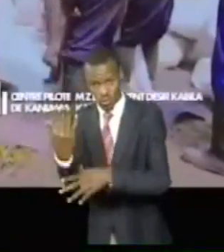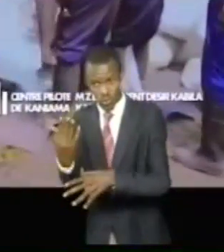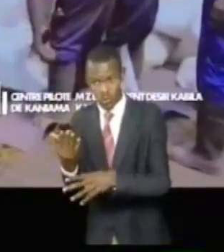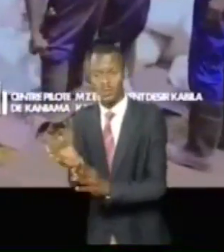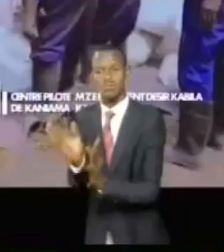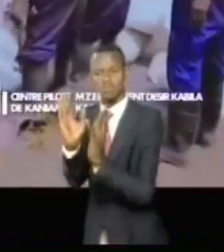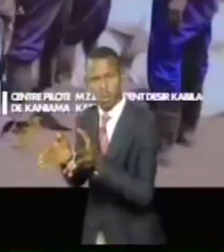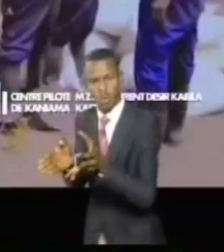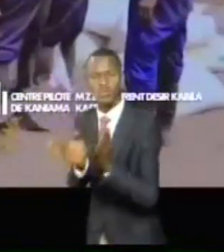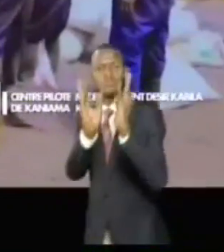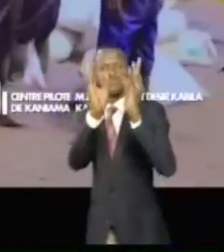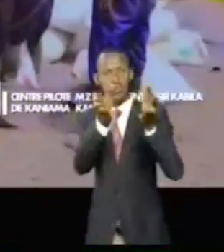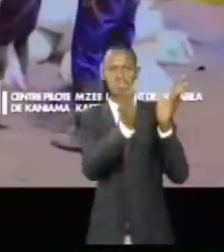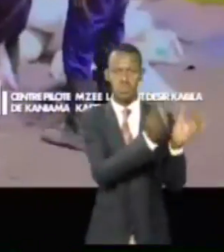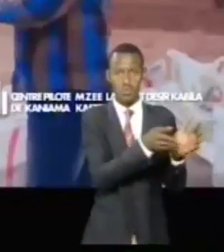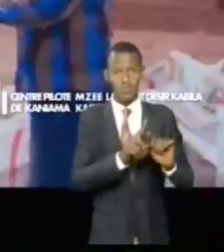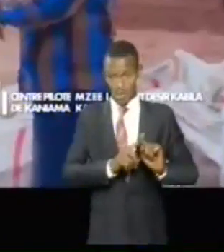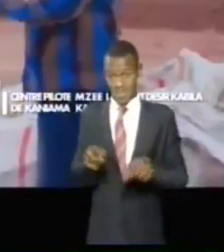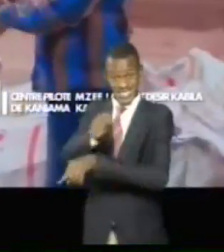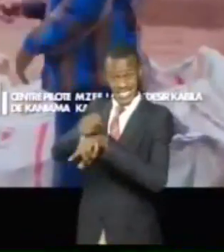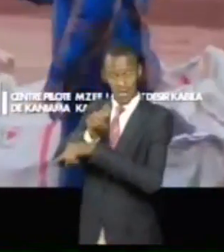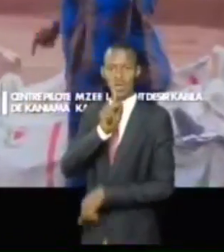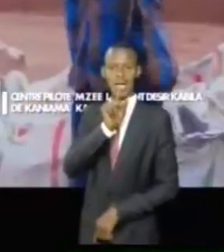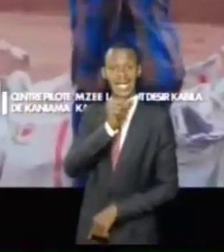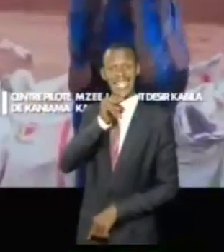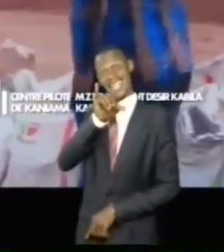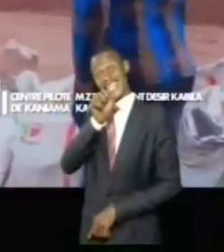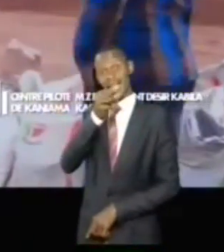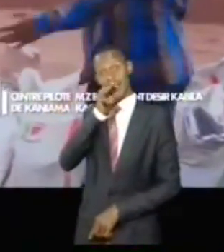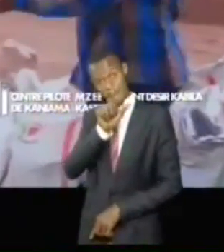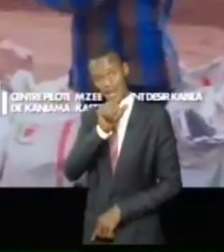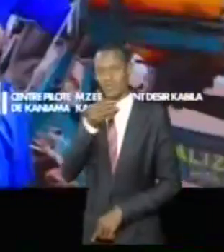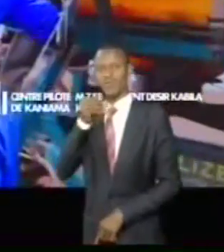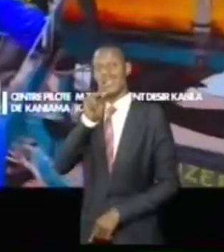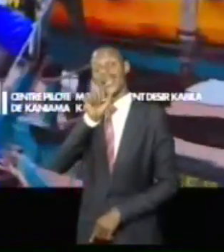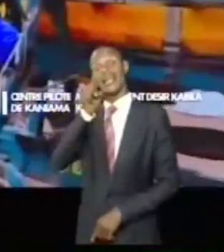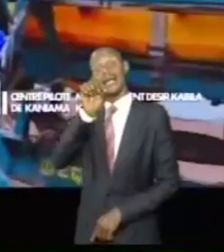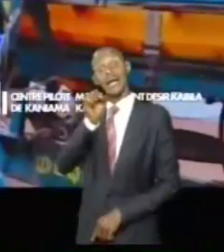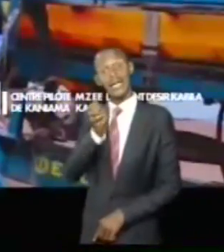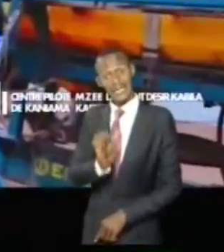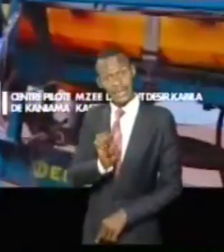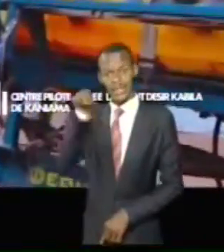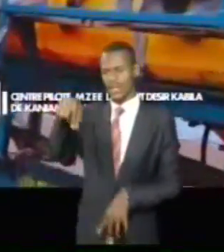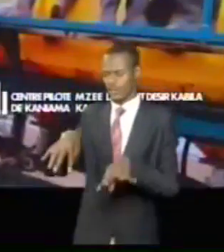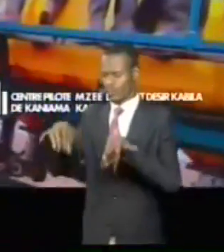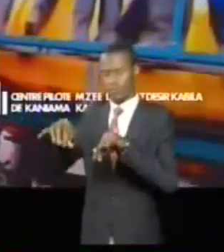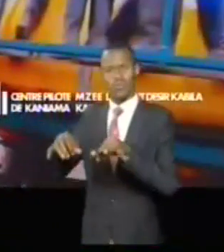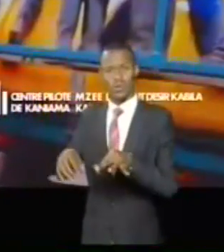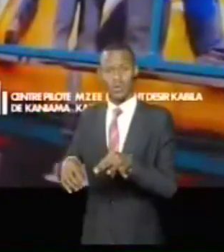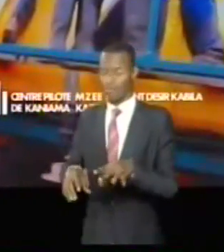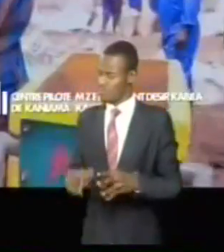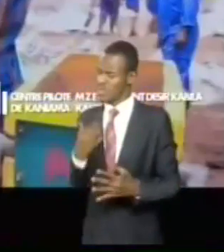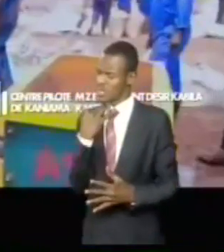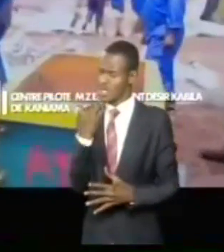un potentiel inestimable avec ses 64 000 hectares de terres arables. Juste un peu